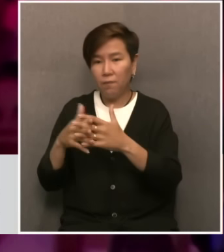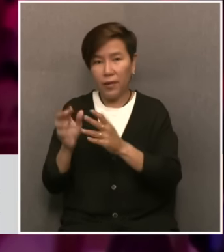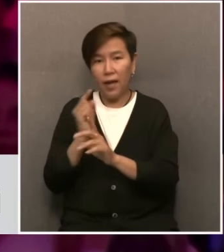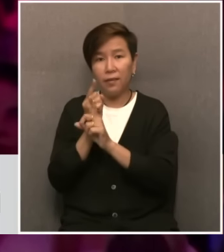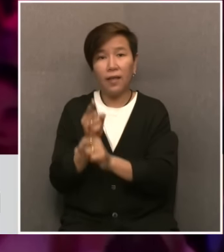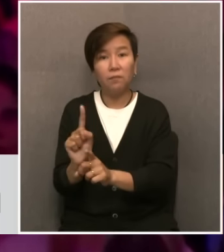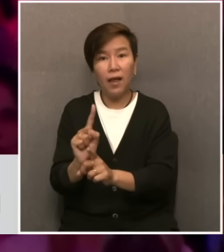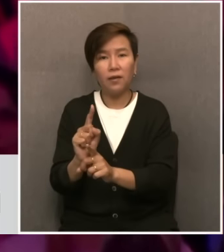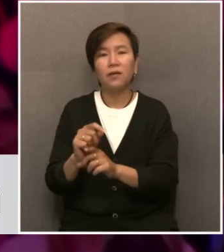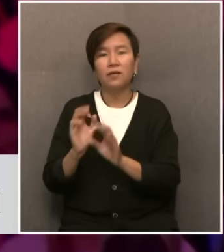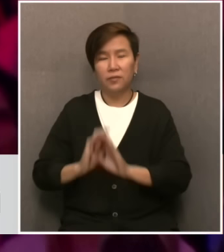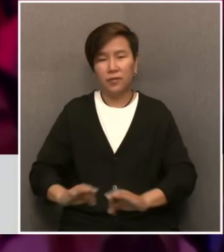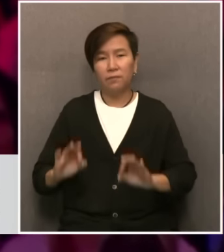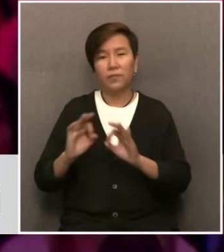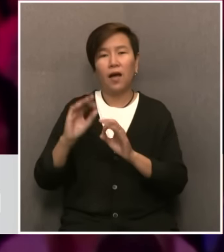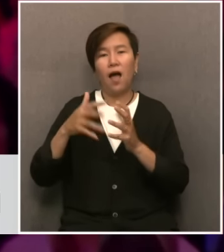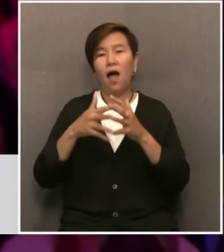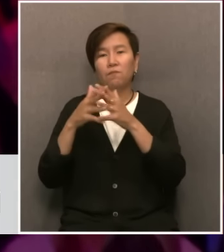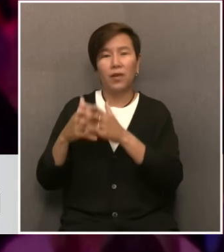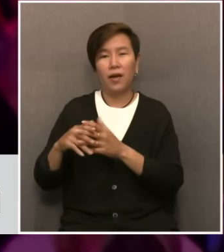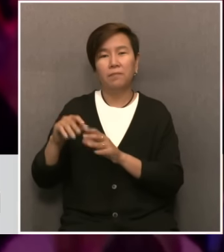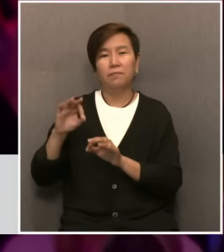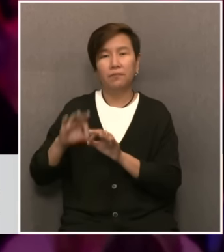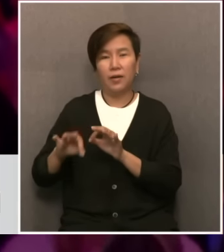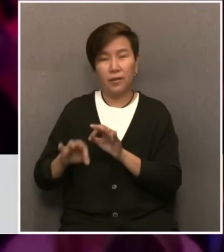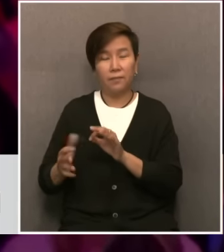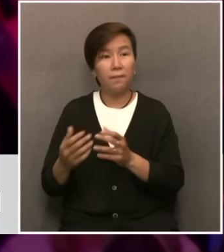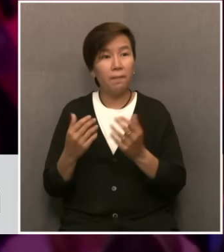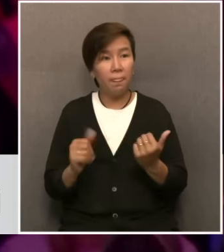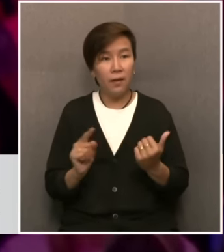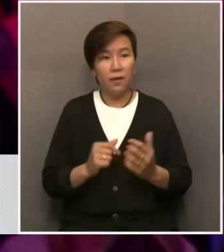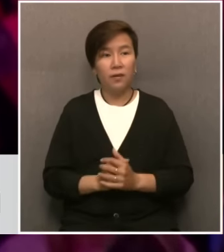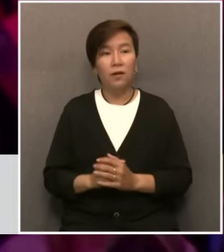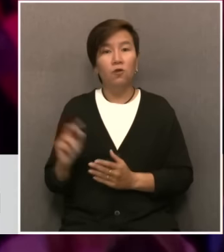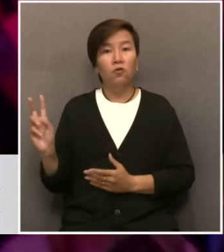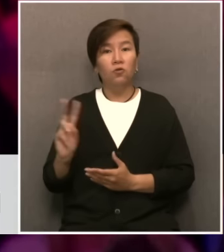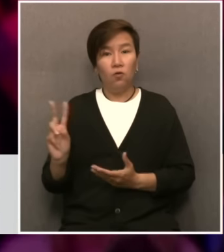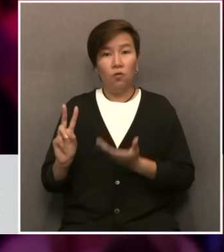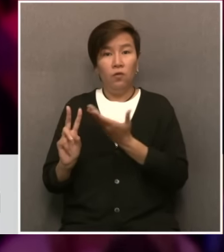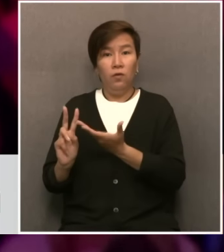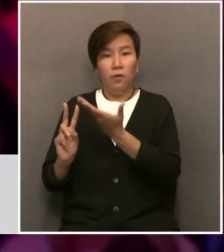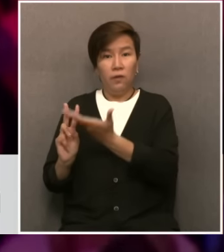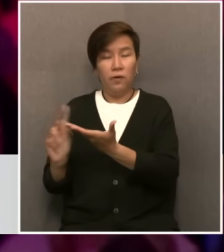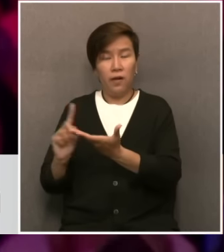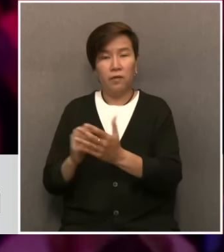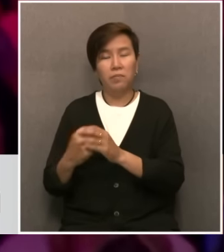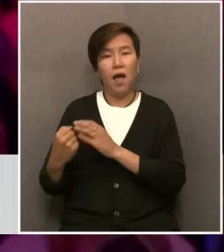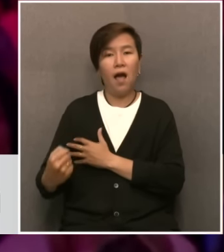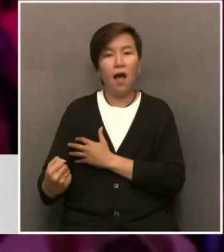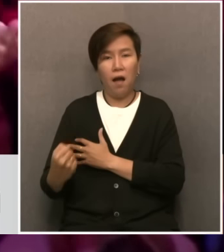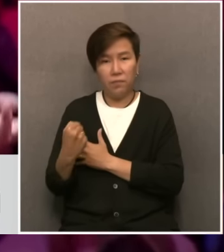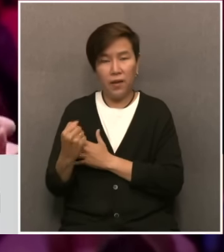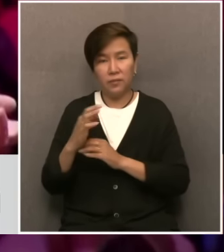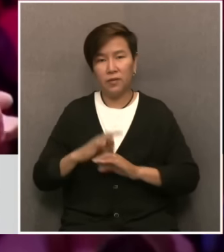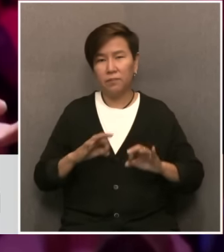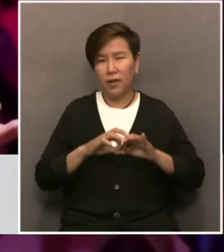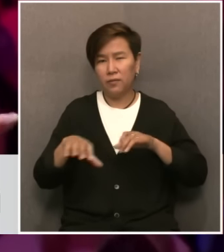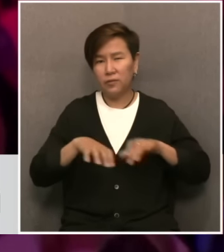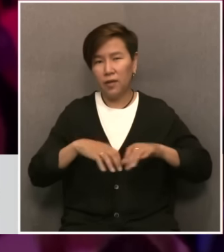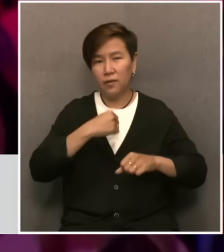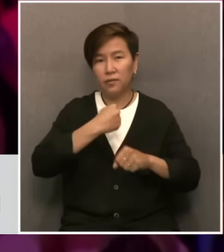Save America ทรัมป์บอกอีกด้วยว่าอีลอนมัสก์และวิเวกรามาสวามีจะมีอำนาจเปลี่ยนแปลงอย่างกว้างขวางเ